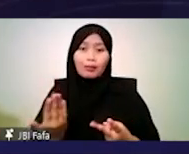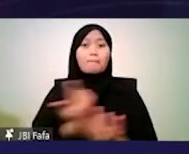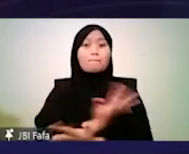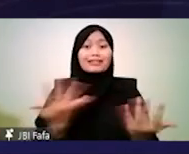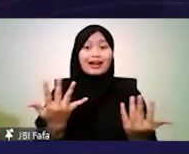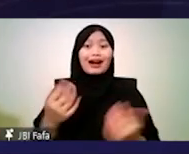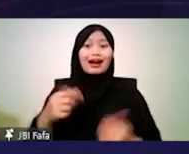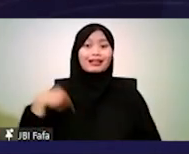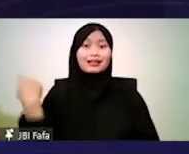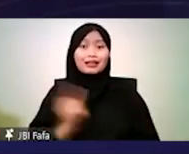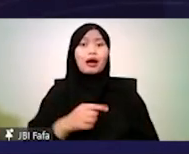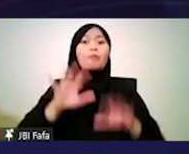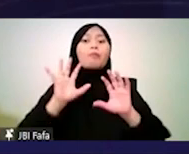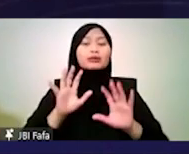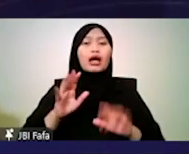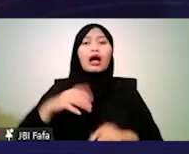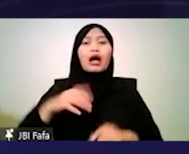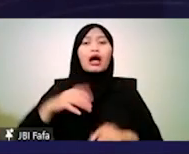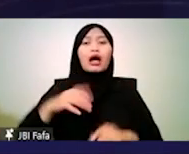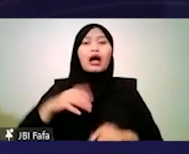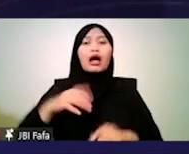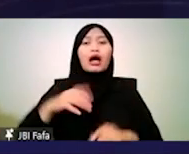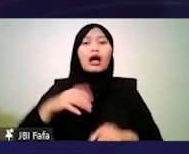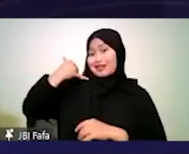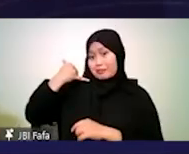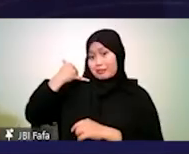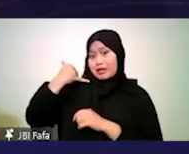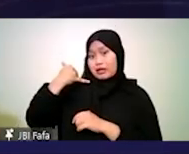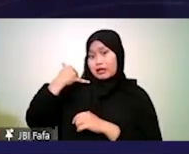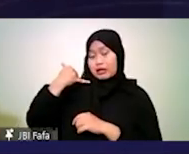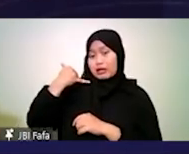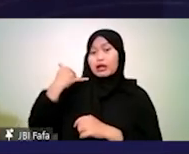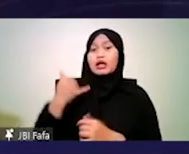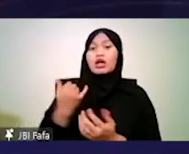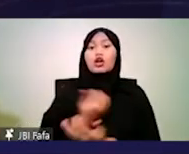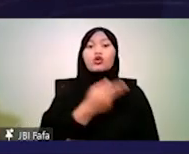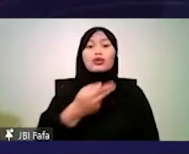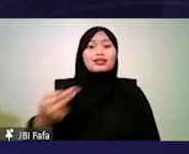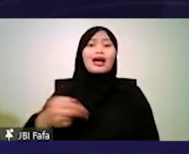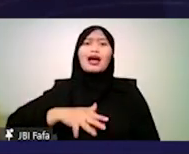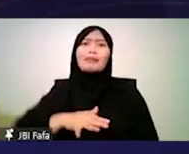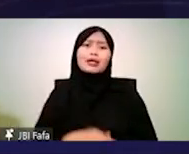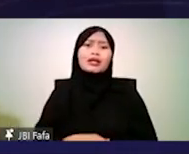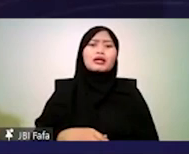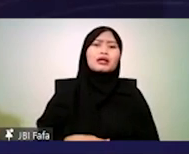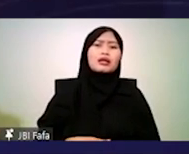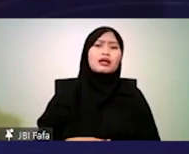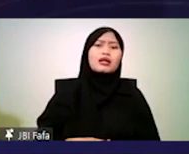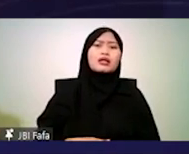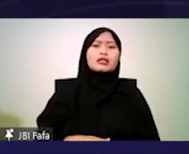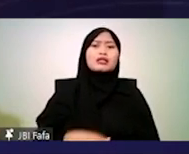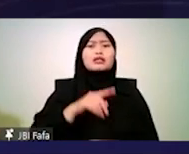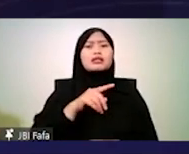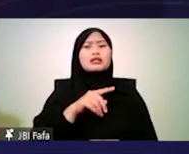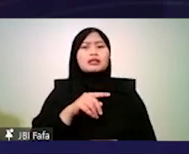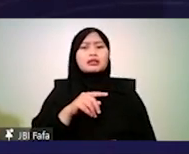sekali yang pegang HP bapak megang HP ini Indonesia itu hampir satu setengah lingkar lipat dari